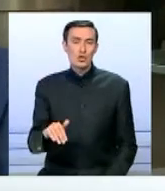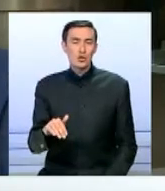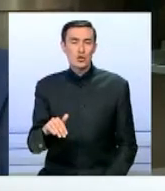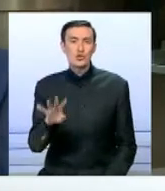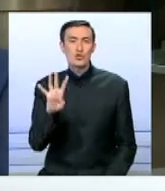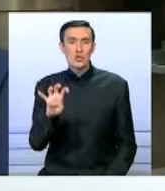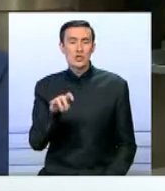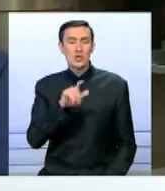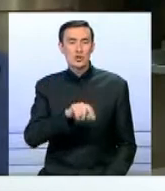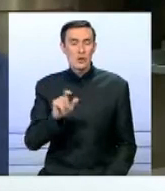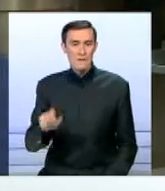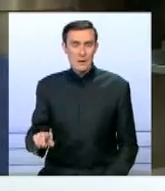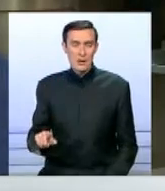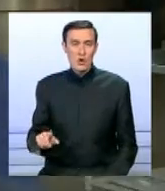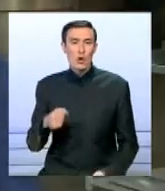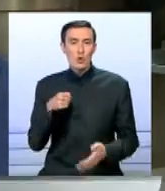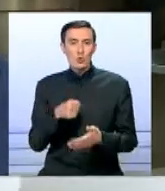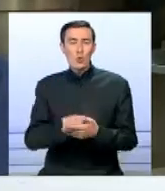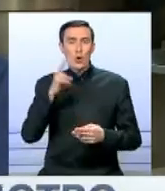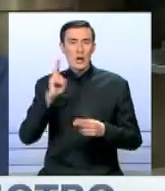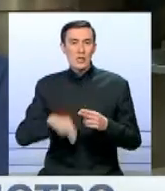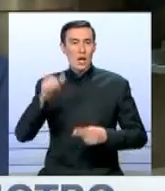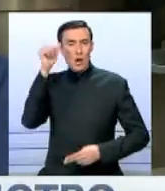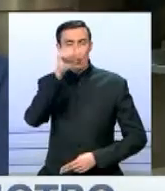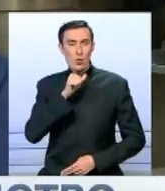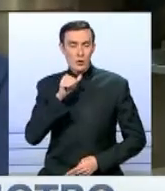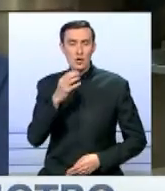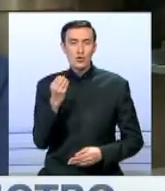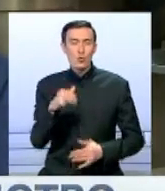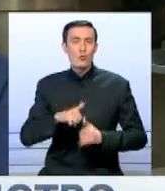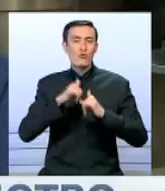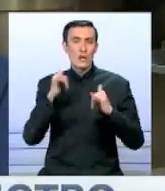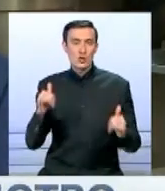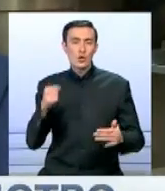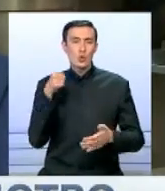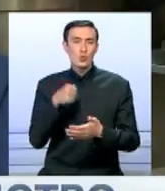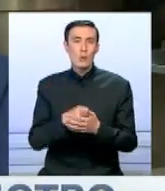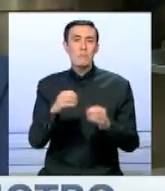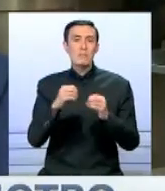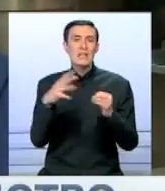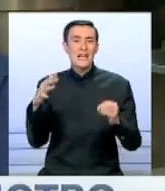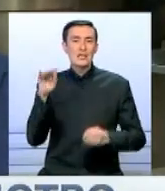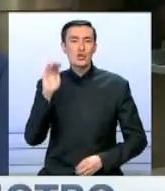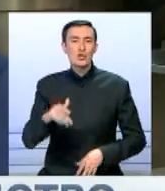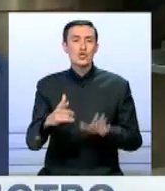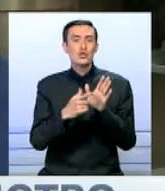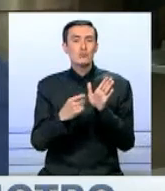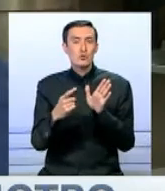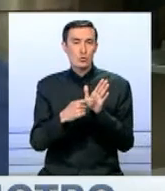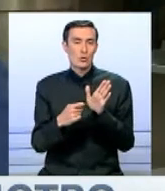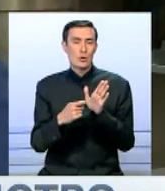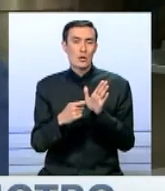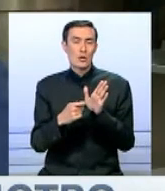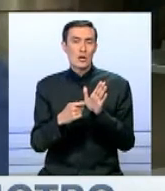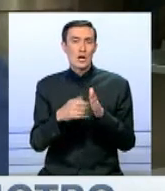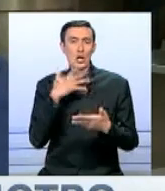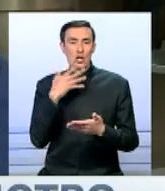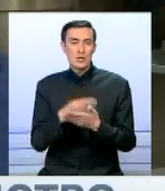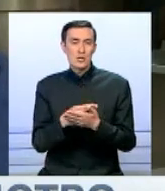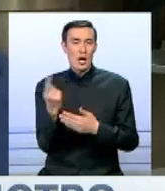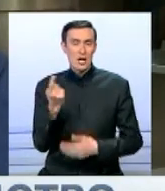4400 человек. До конца года этот показатель планируем увеличить до 15700 личных подсобных